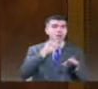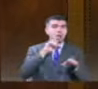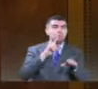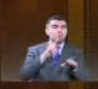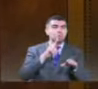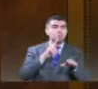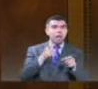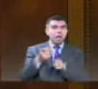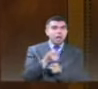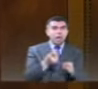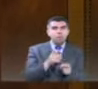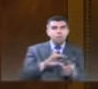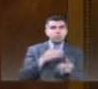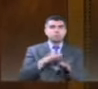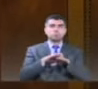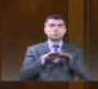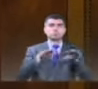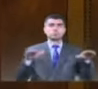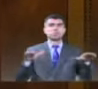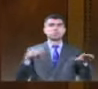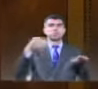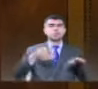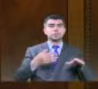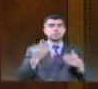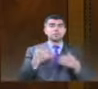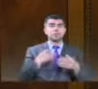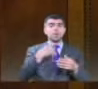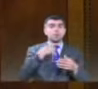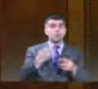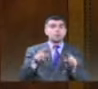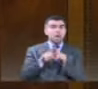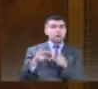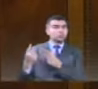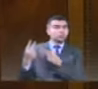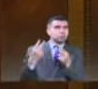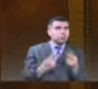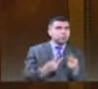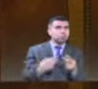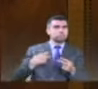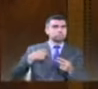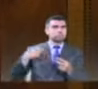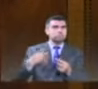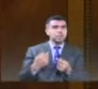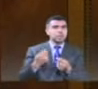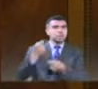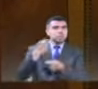آمنة وديال دولة تستحق الناس يستثمروا فيها ويتعاملوا معها ويتعاونوا معها باش